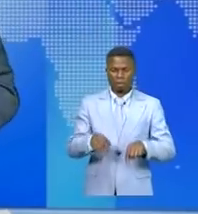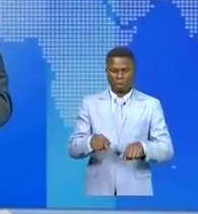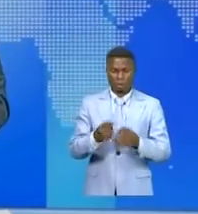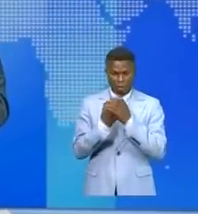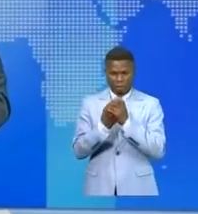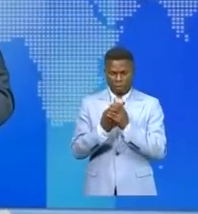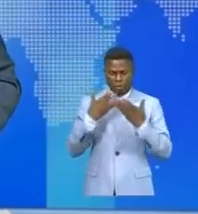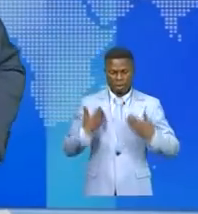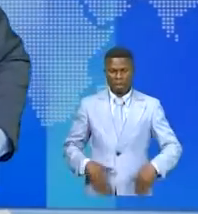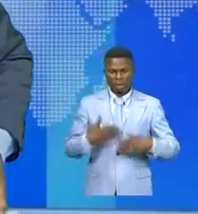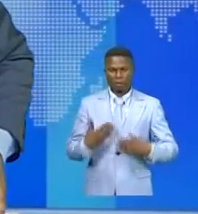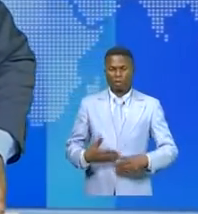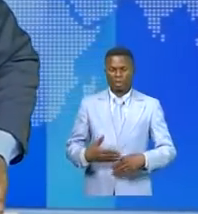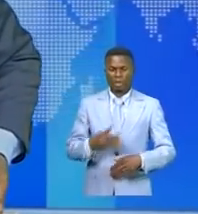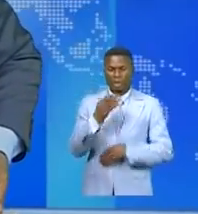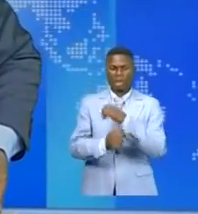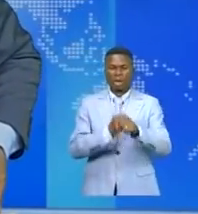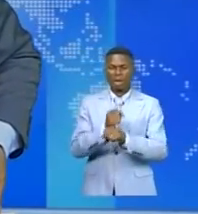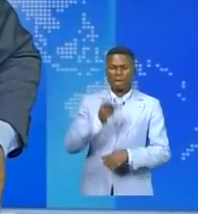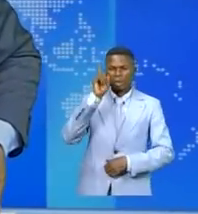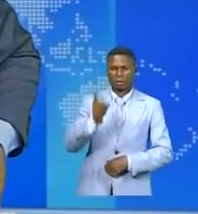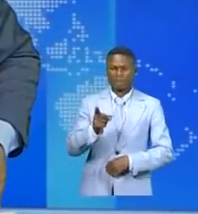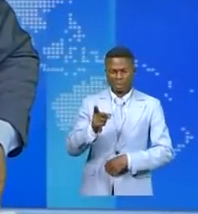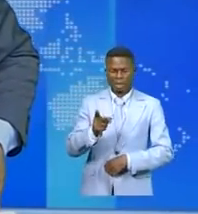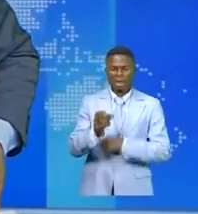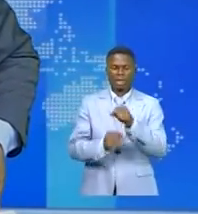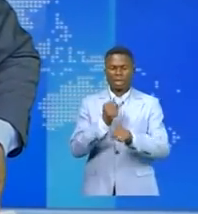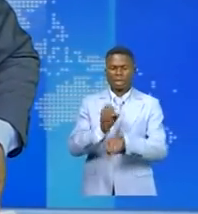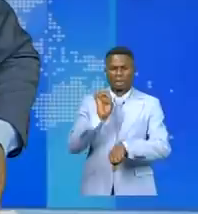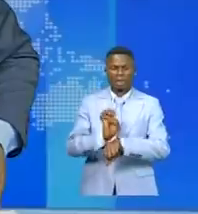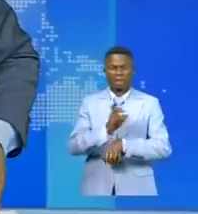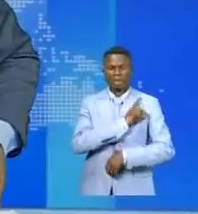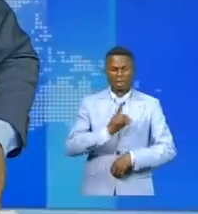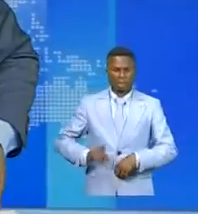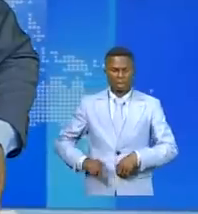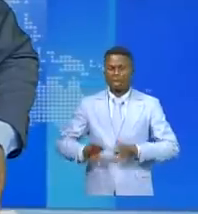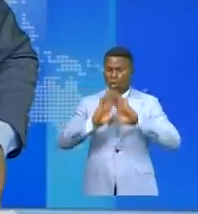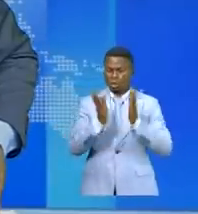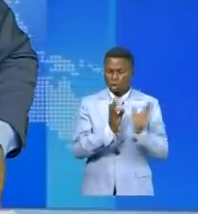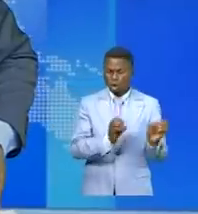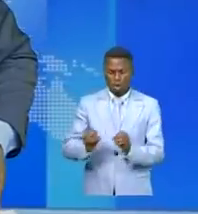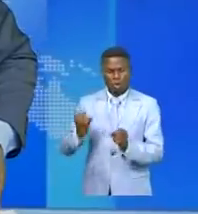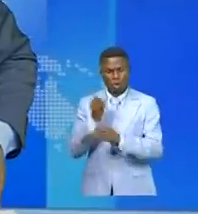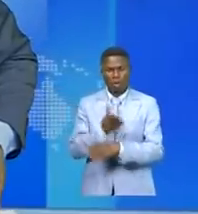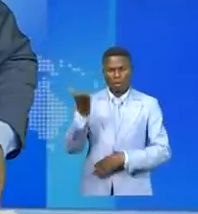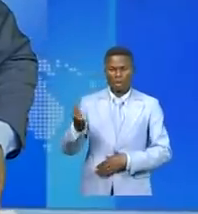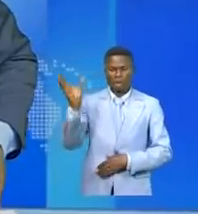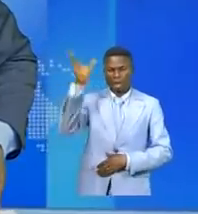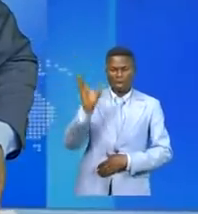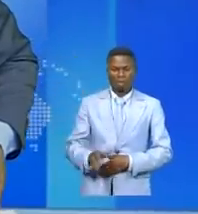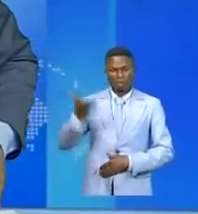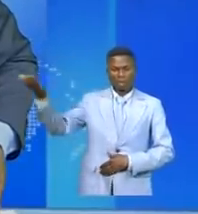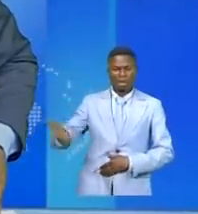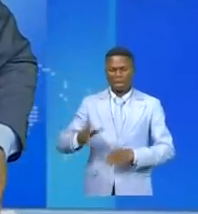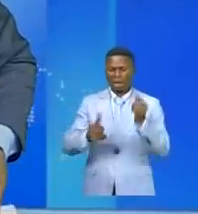veille de la célébration du centenaire de l'église Kumbanguiste. Le décor est déjà planté en Kamba, la cité sainte, pour accueillir invités